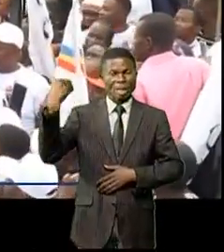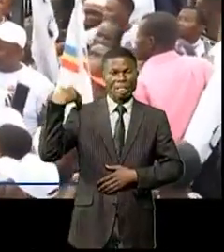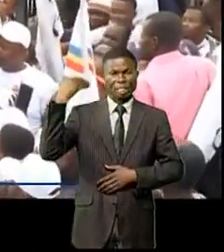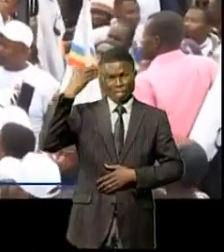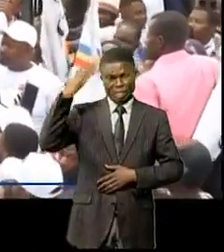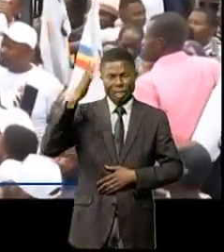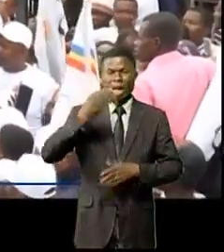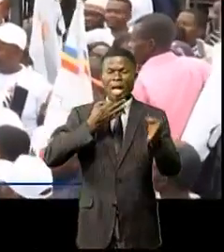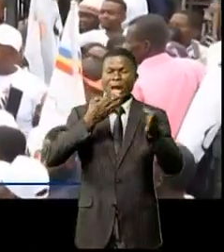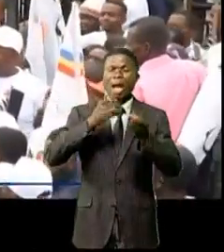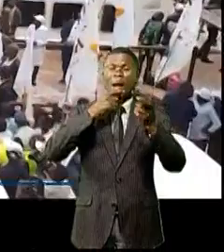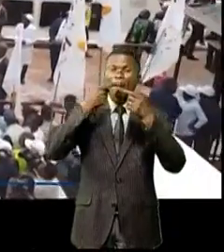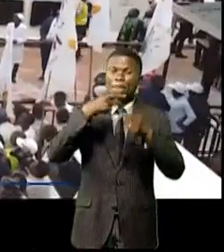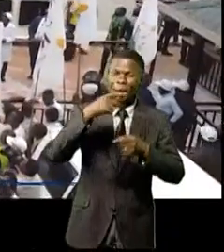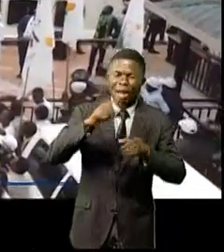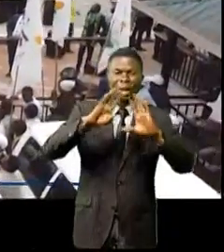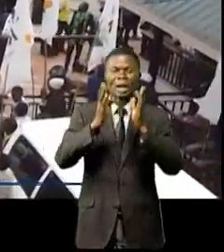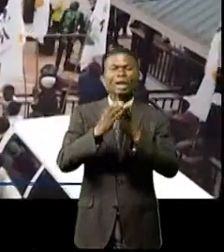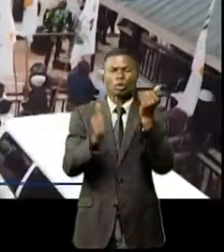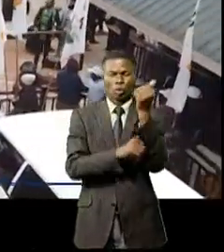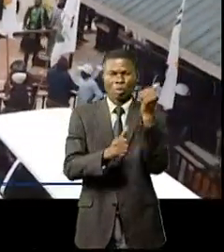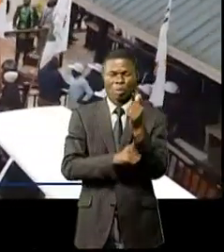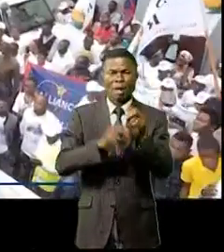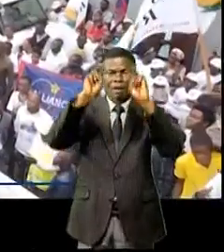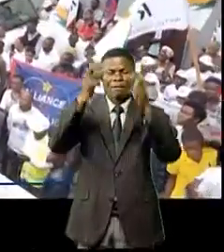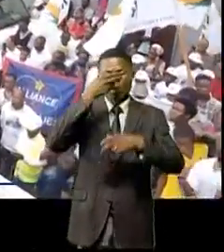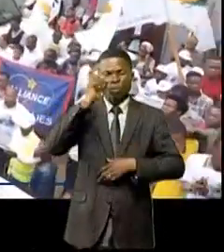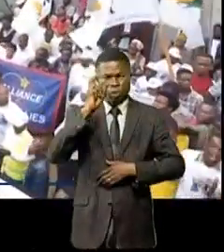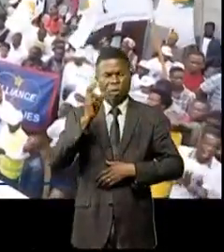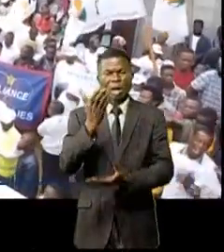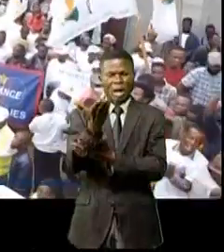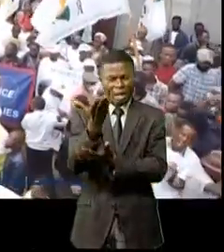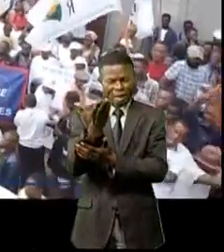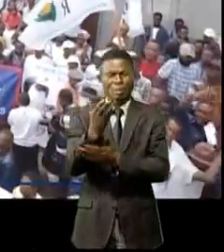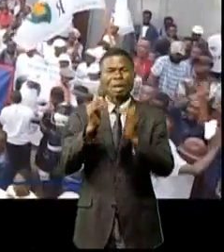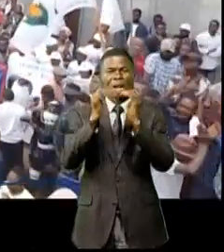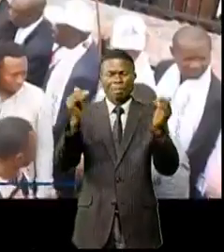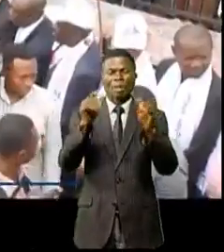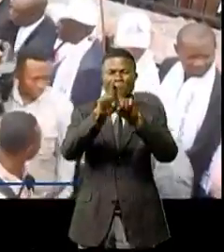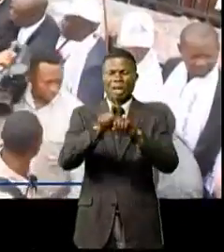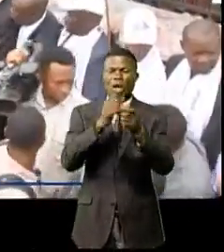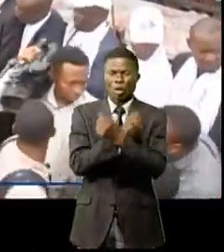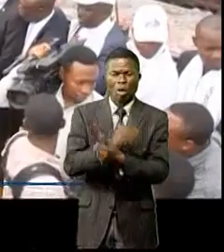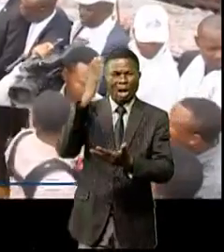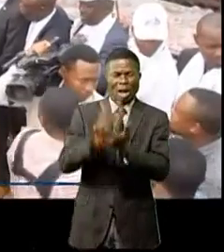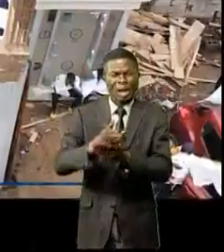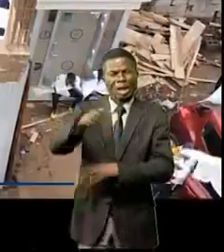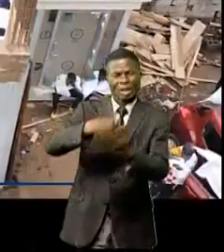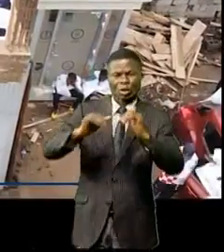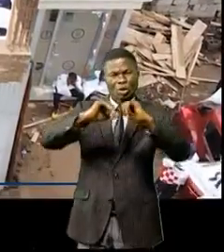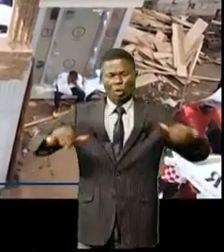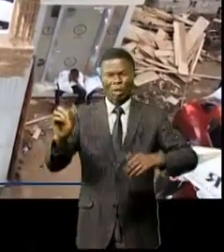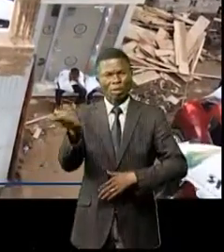à la population de Bukavu. François Roubota l'a exhorté à cultiver l'amour et la paix, à bannir la division et la haine, tout